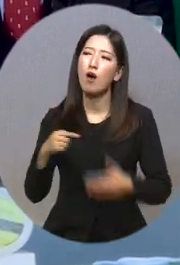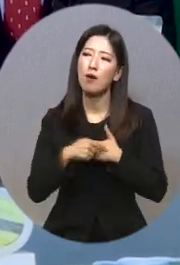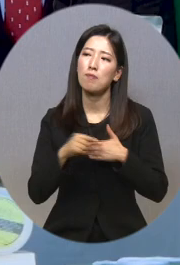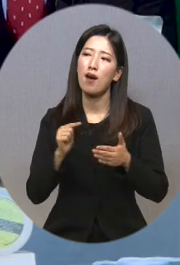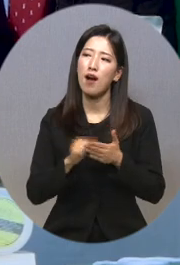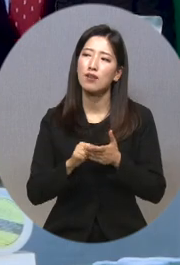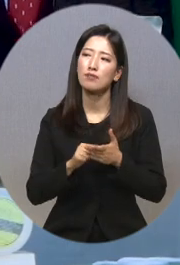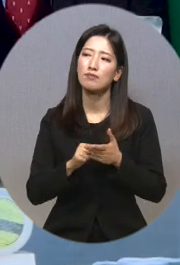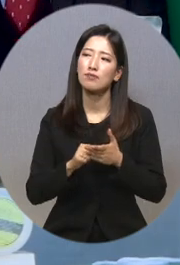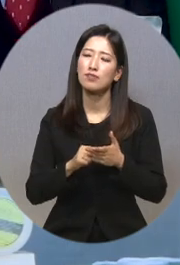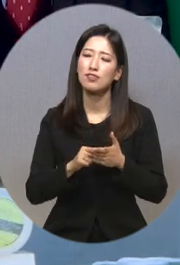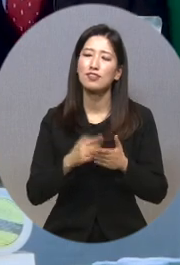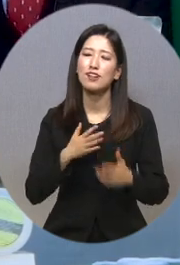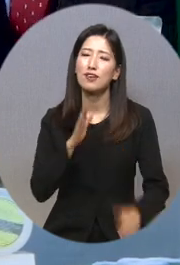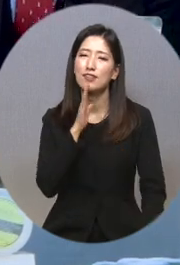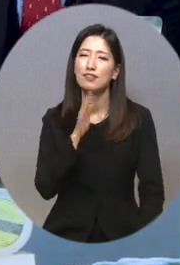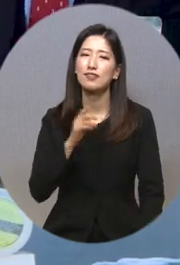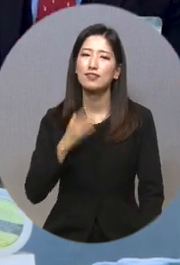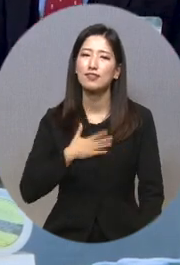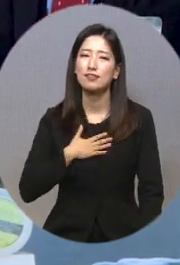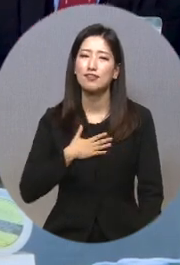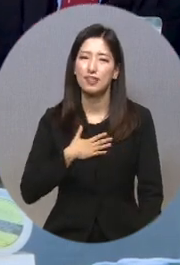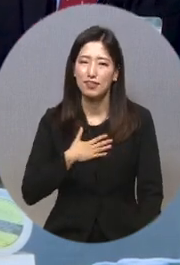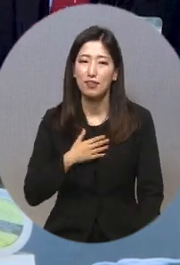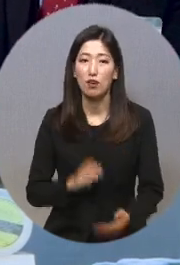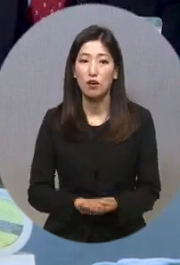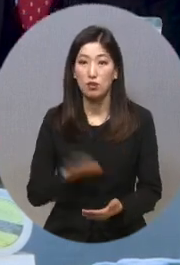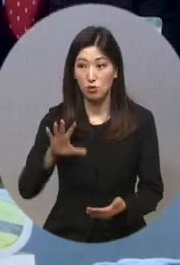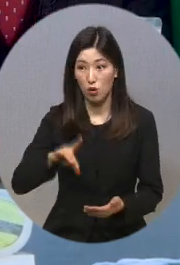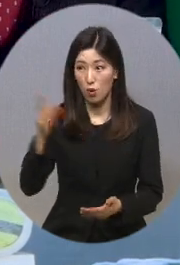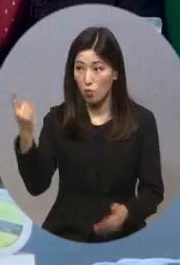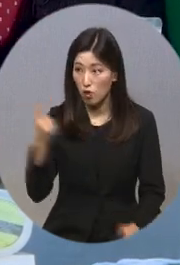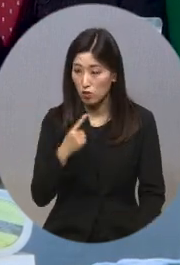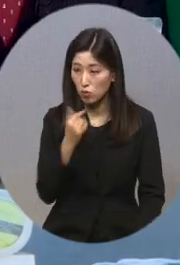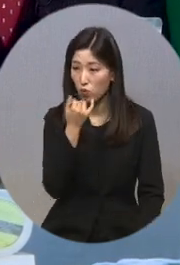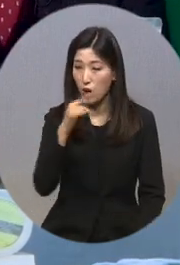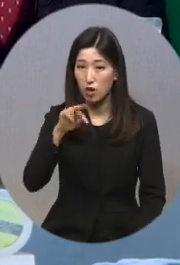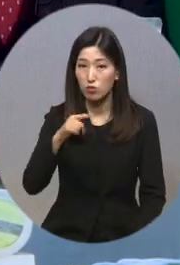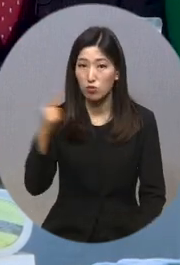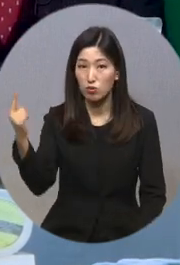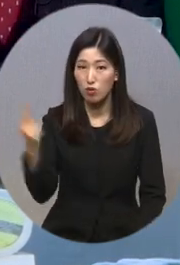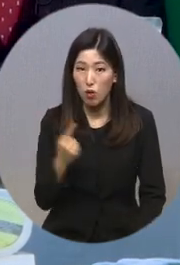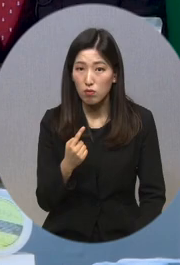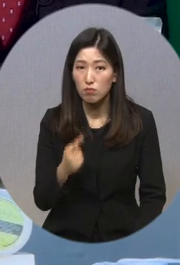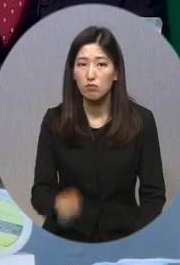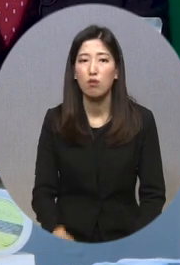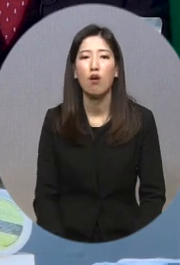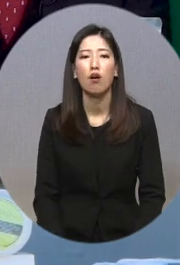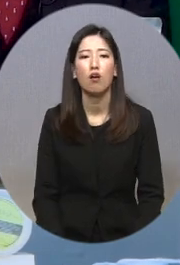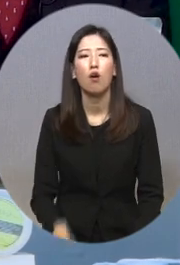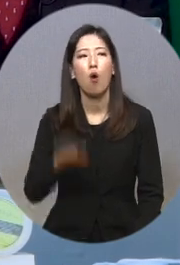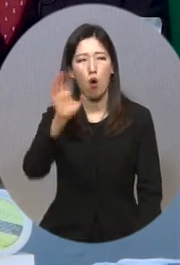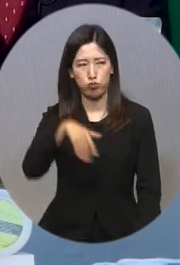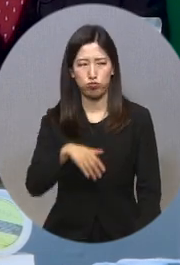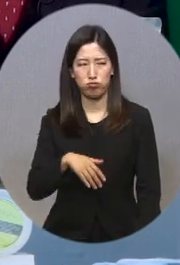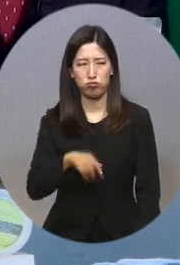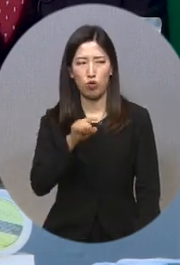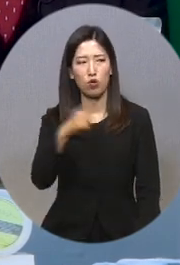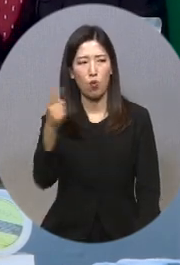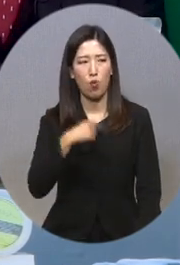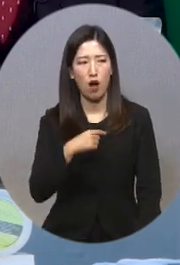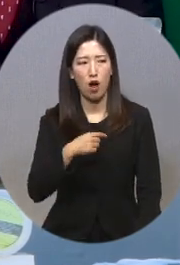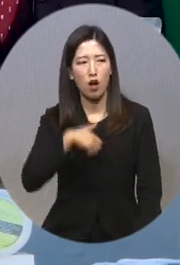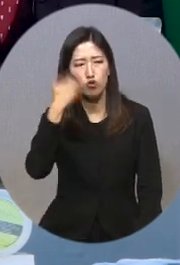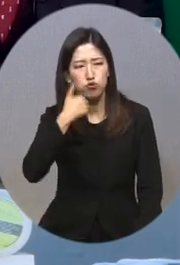든든한지. 네네네. 저희 국민한양TV 처음이시고 화순도 처음이시고. 예. 아유 출세한겨 네. 여기 아무나